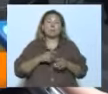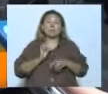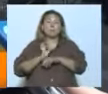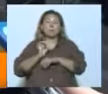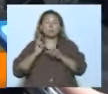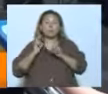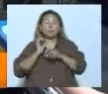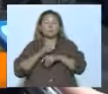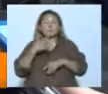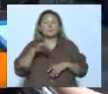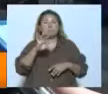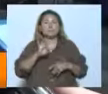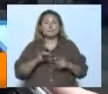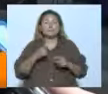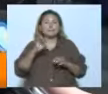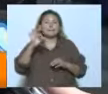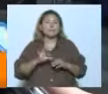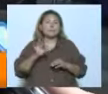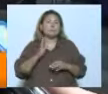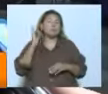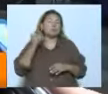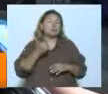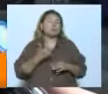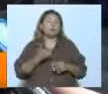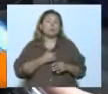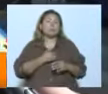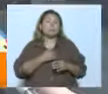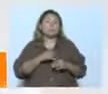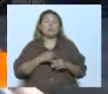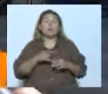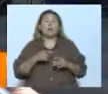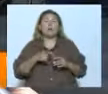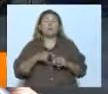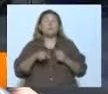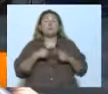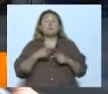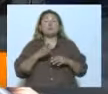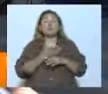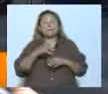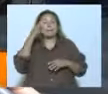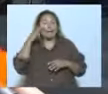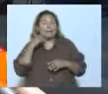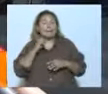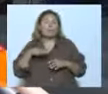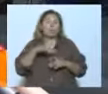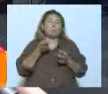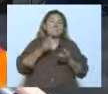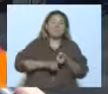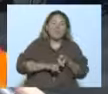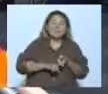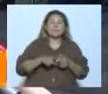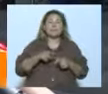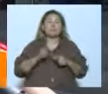с 50% скидкой. В будущем мы станем мостом между Китаем и Европой, продемонстрируем возможности осуществления